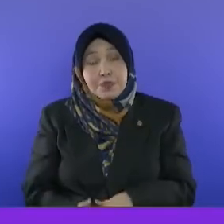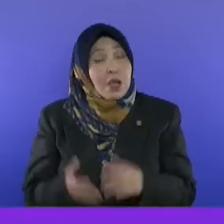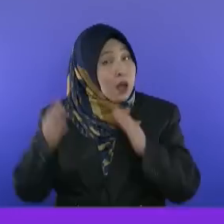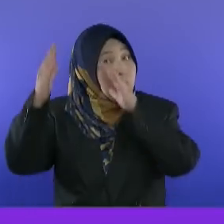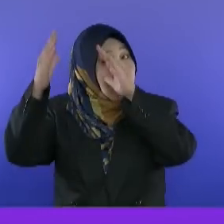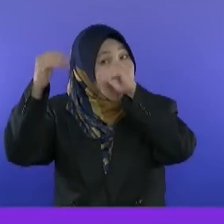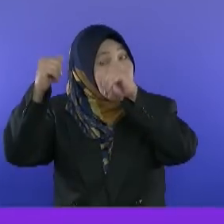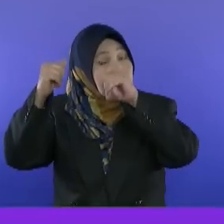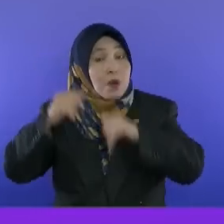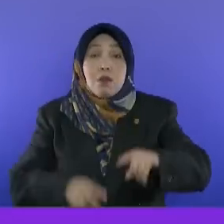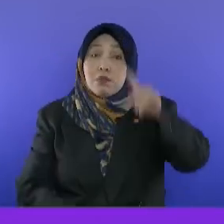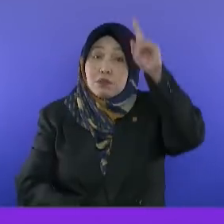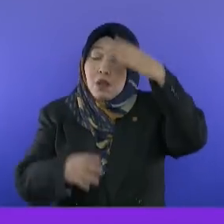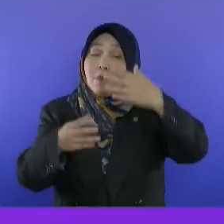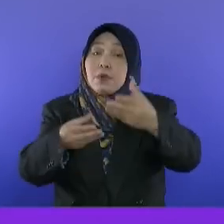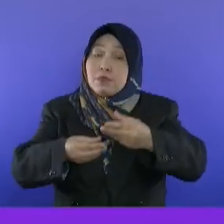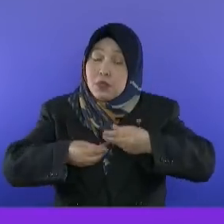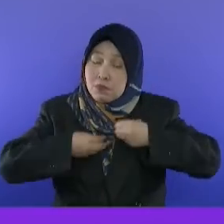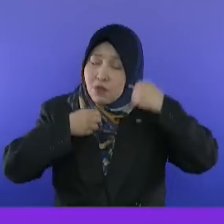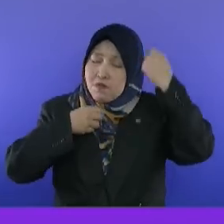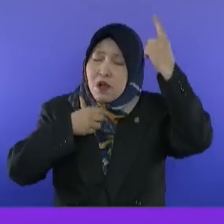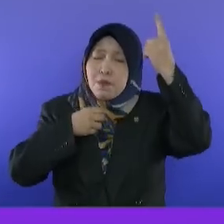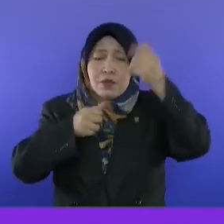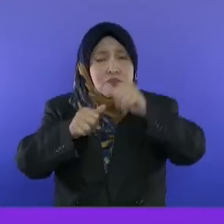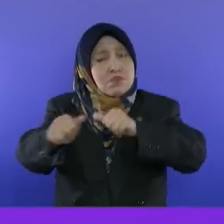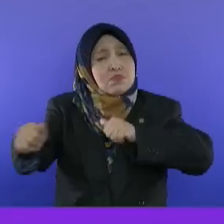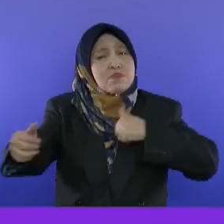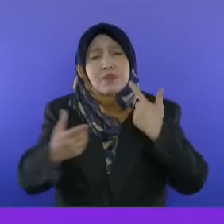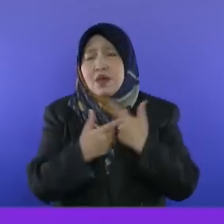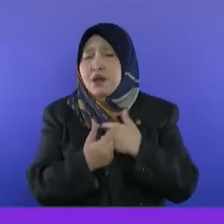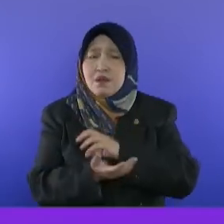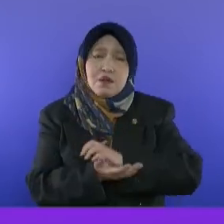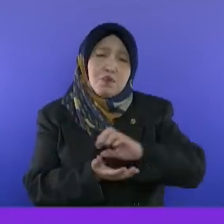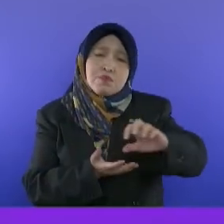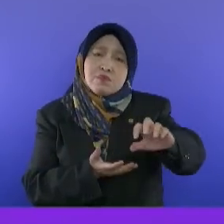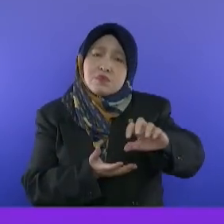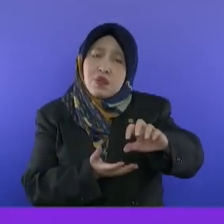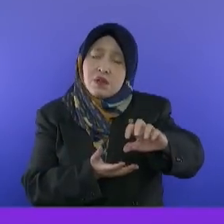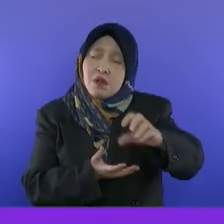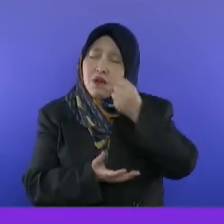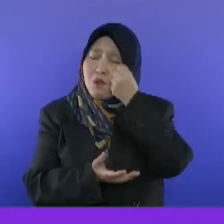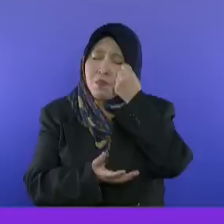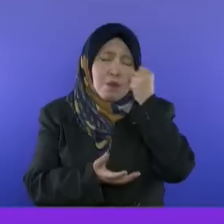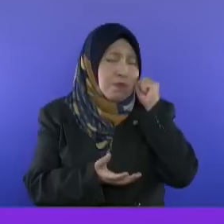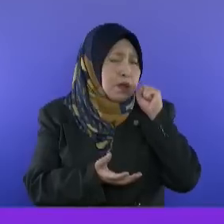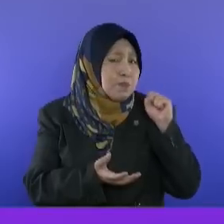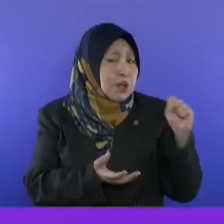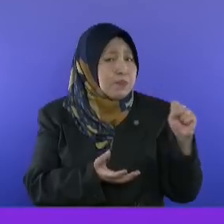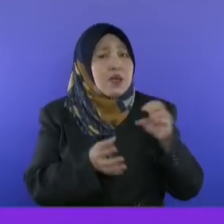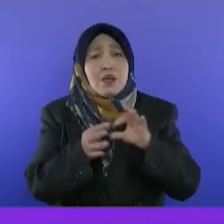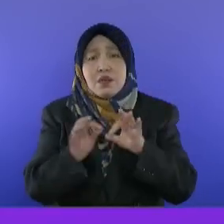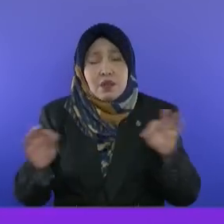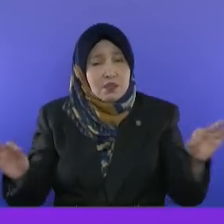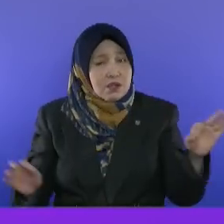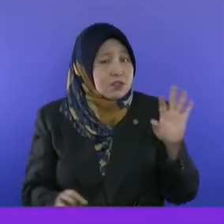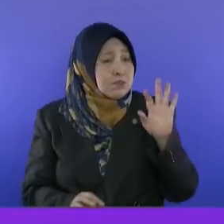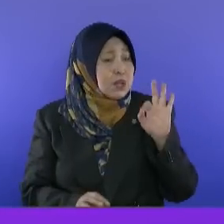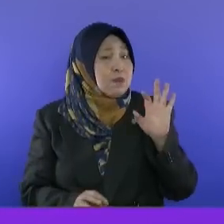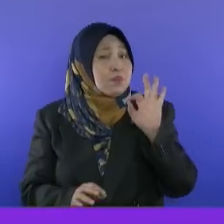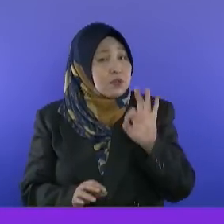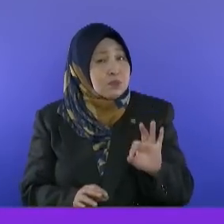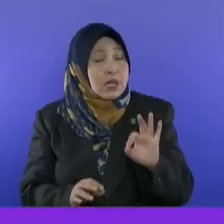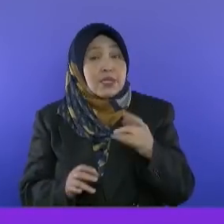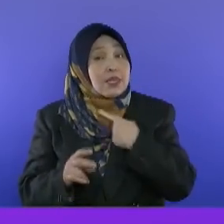menambahkan kepahaman agar kita jauh daripada kerusakan fasikhun sebagaimana adalah ayat yang ke-99